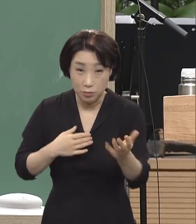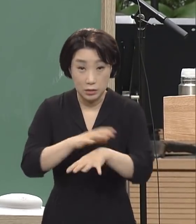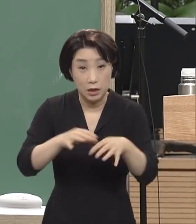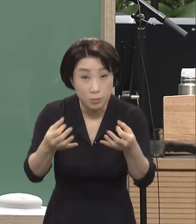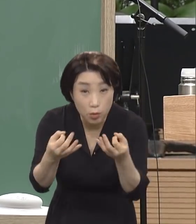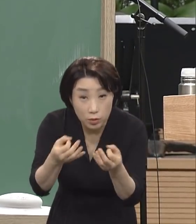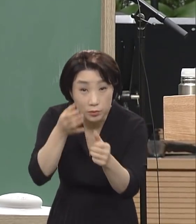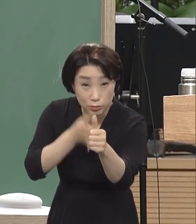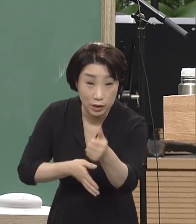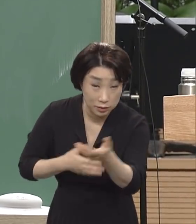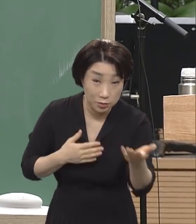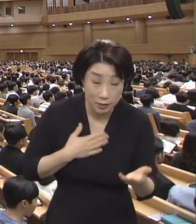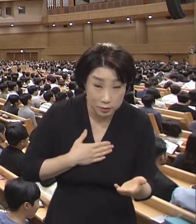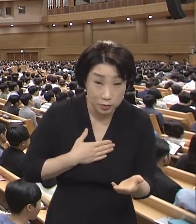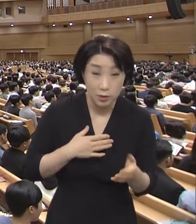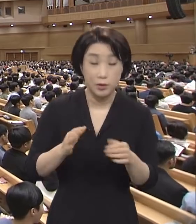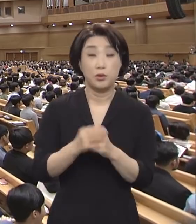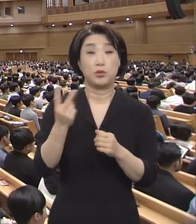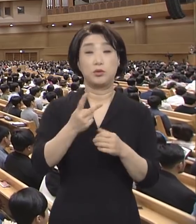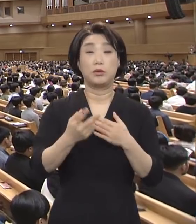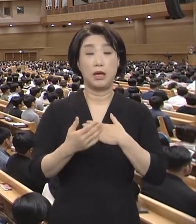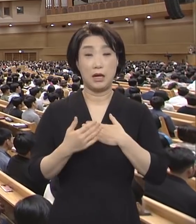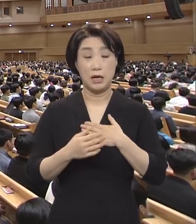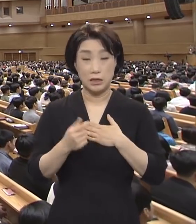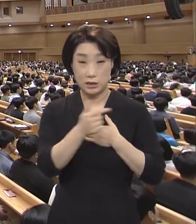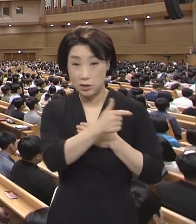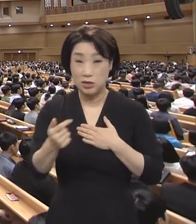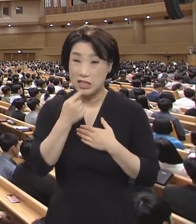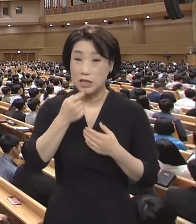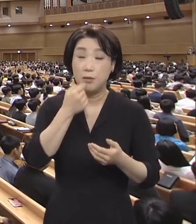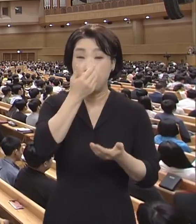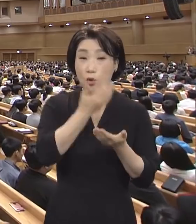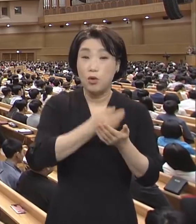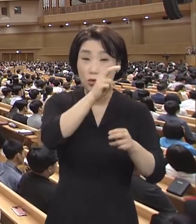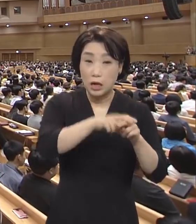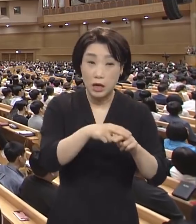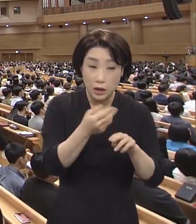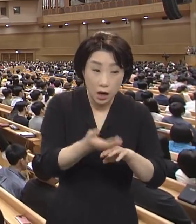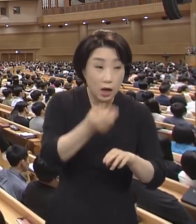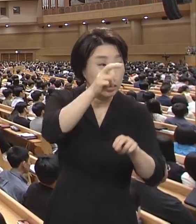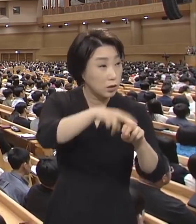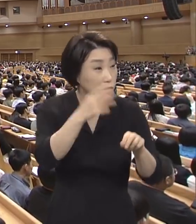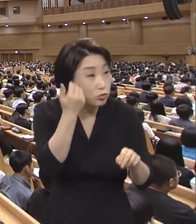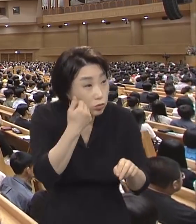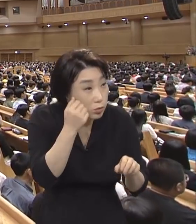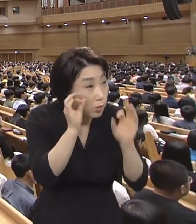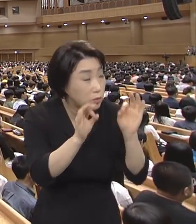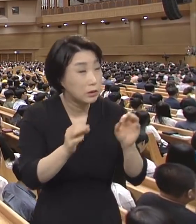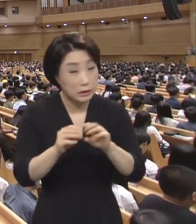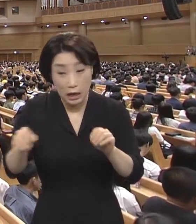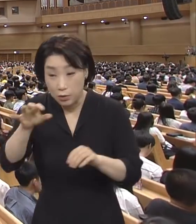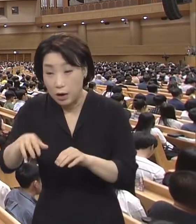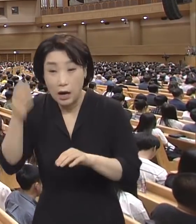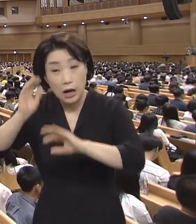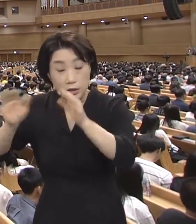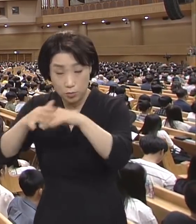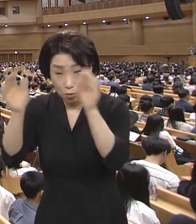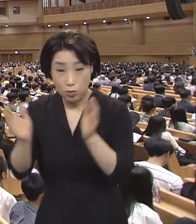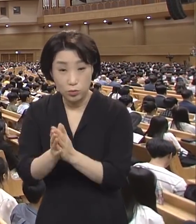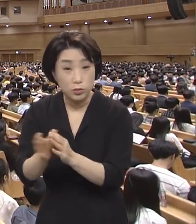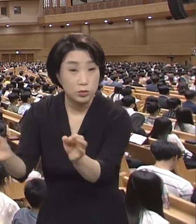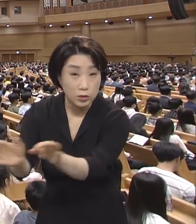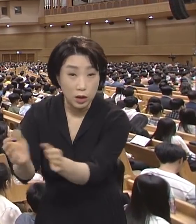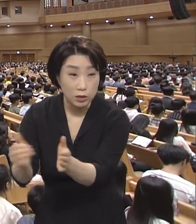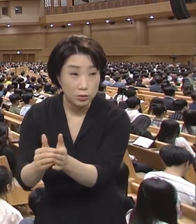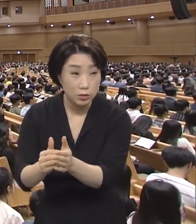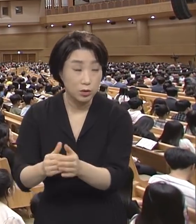잘 들으세요. 잘 들으세요. 읽어봐. 또 내가 크고 흰 보좌와 그 위에 앉으신 자를 보니 땅과 하늘이 그 앞에서 피하여 간대